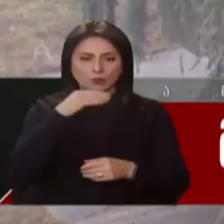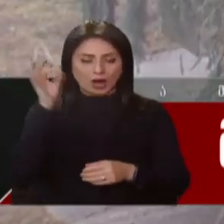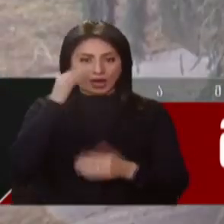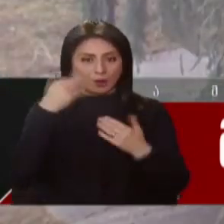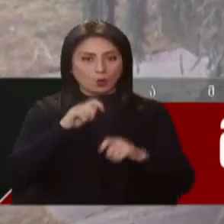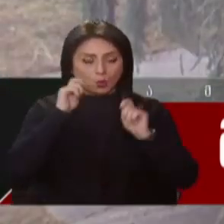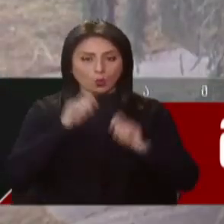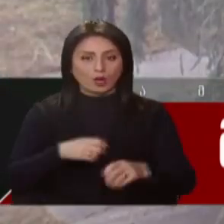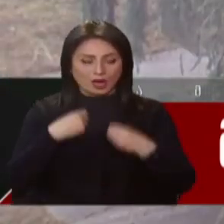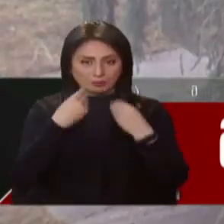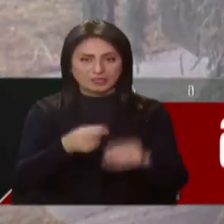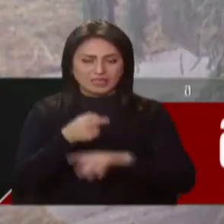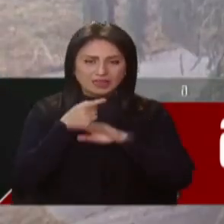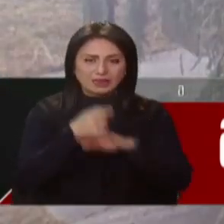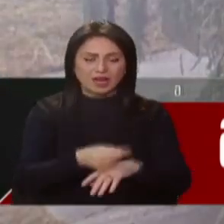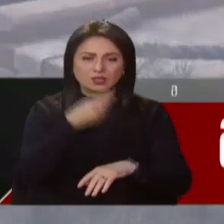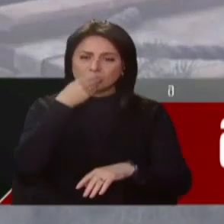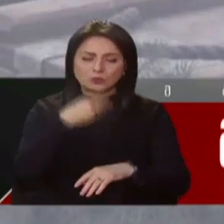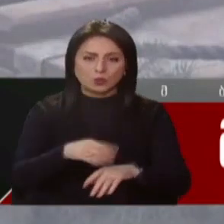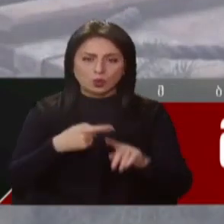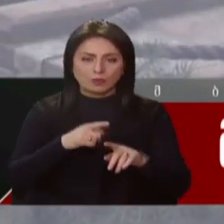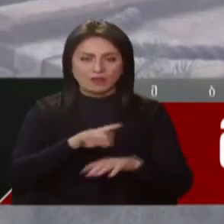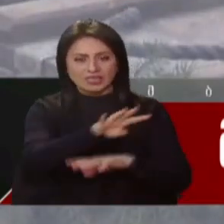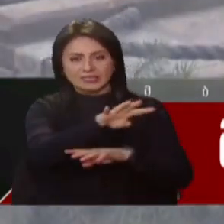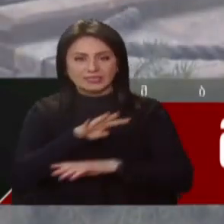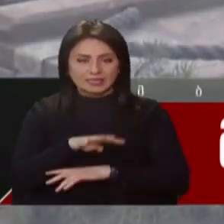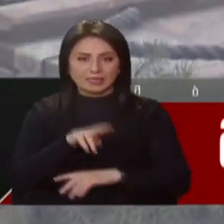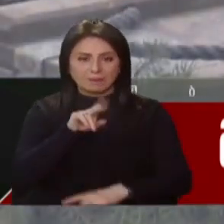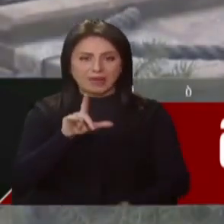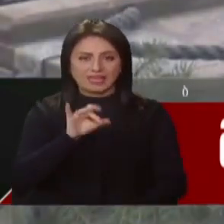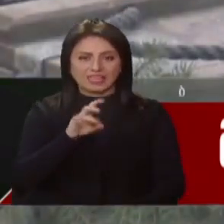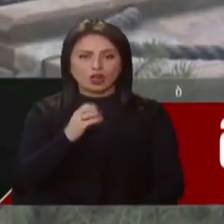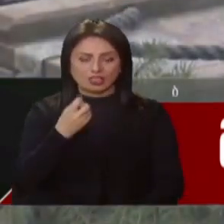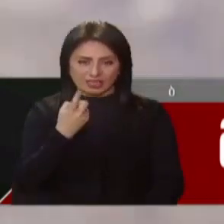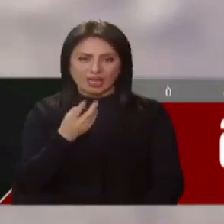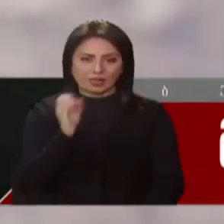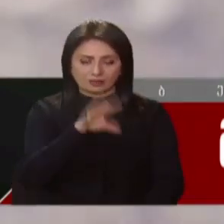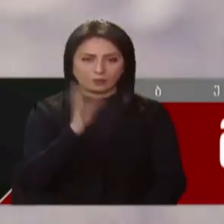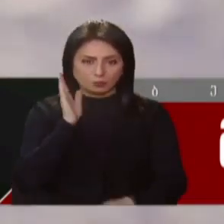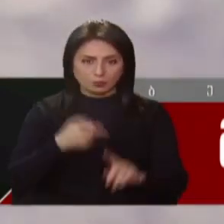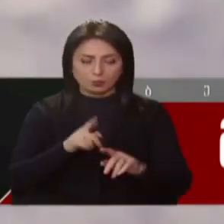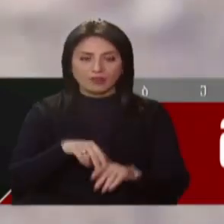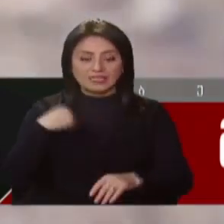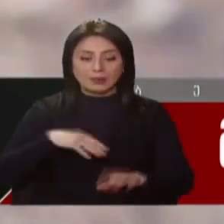გერმანია უკრაინის შეიარაღებულ ძალებს ასევე გადასცემს საზენიტო კომპლექს პატრიოტის კიდევ ერთ ბატარეას.